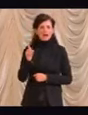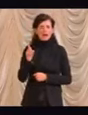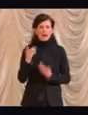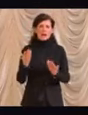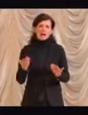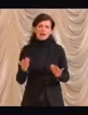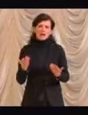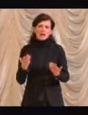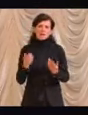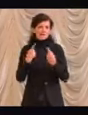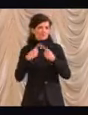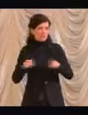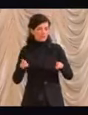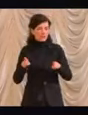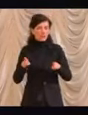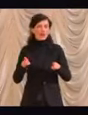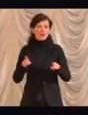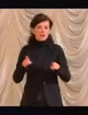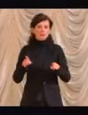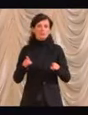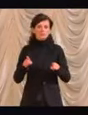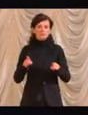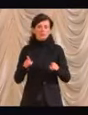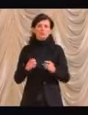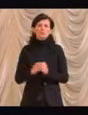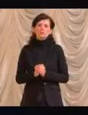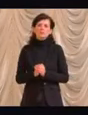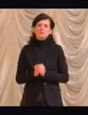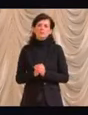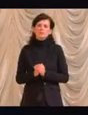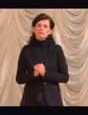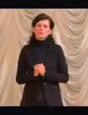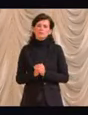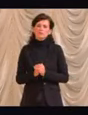un po' una marcia indietro rispetto a